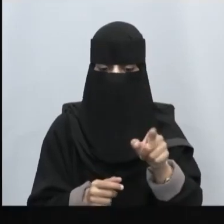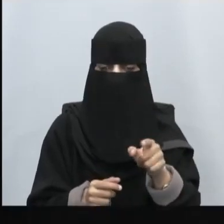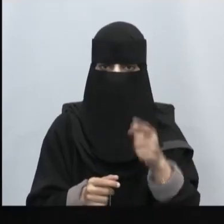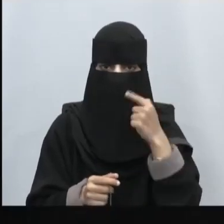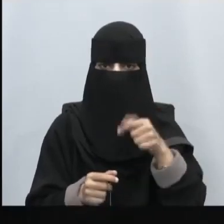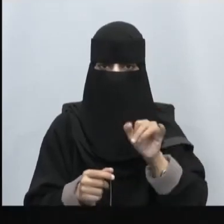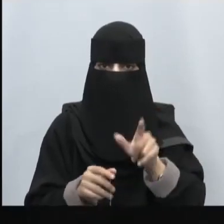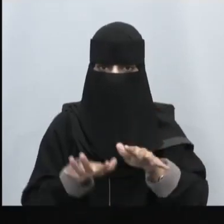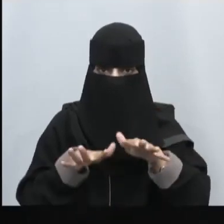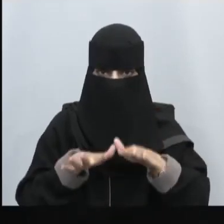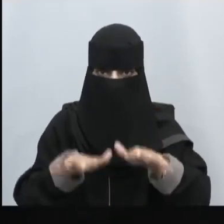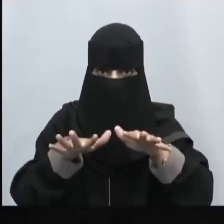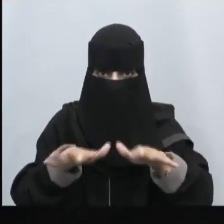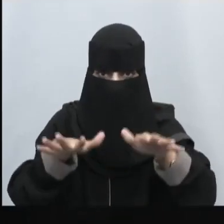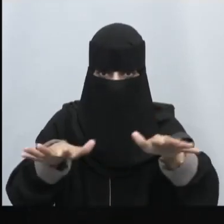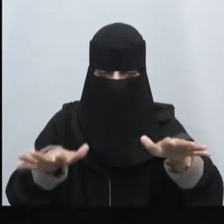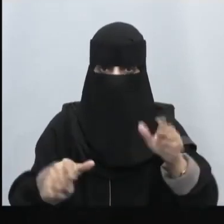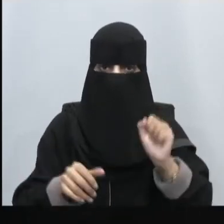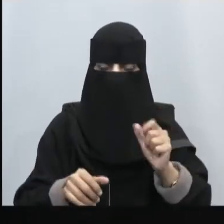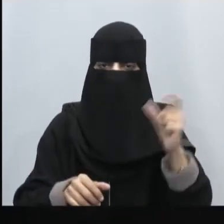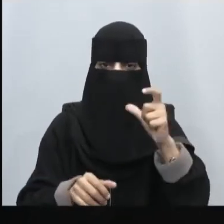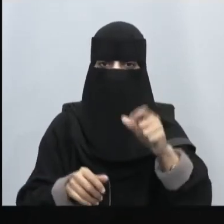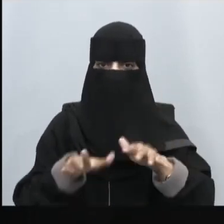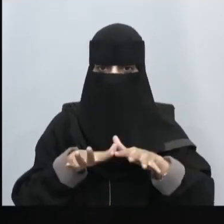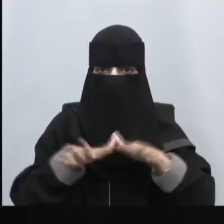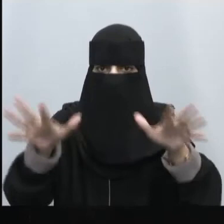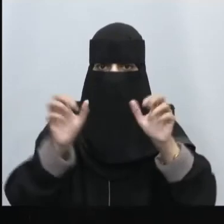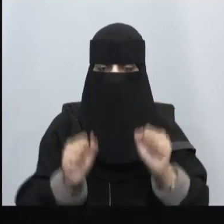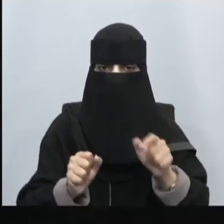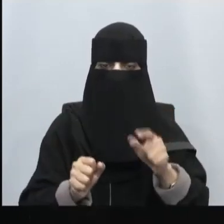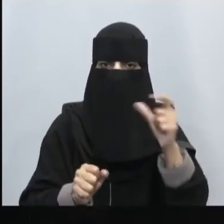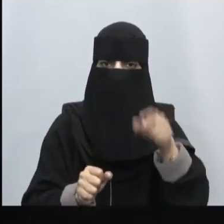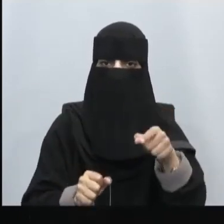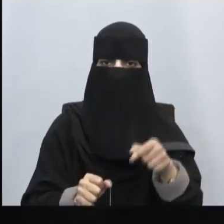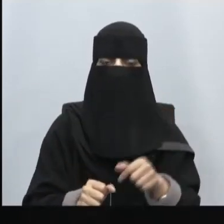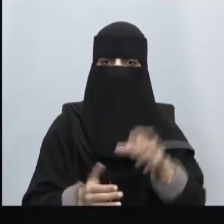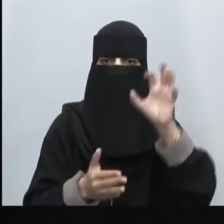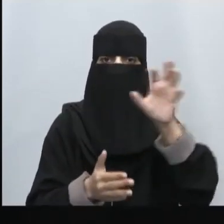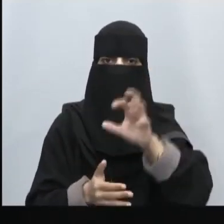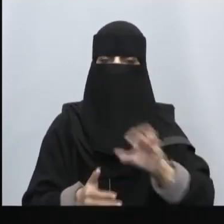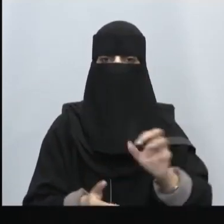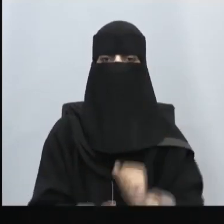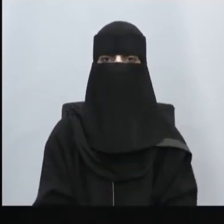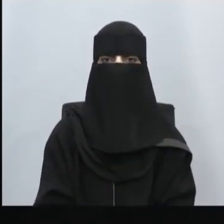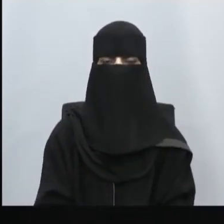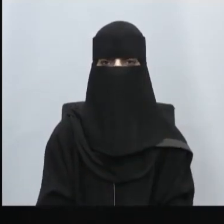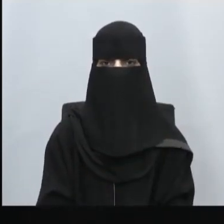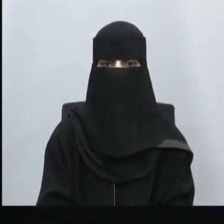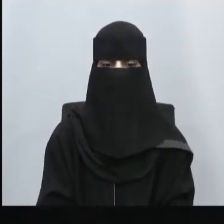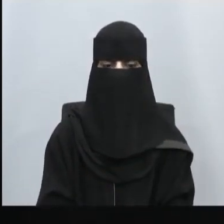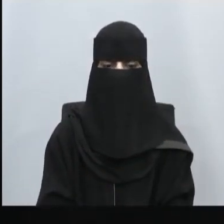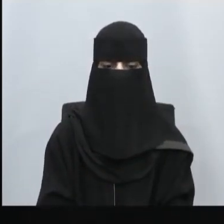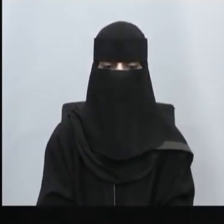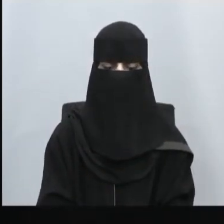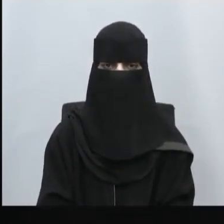يمتد نفوذ المسلمين الى اوروبا وينتشر الدين الاسلامي في تلك القاره في ذلك الوقت اذا